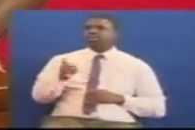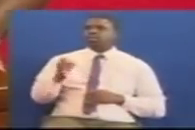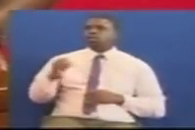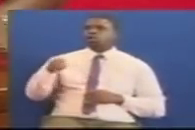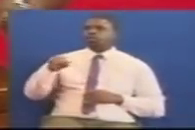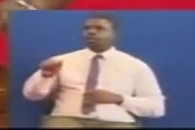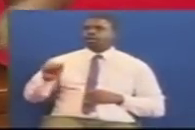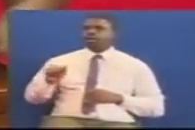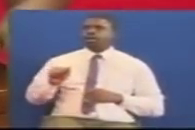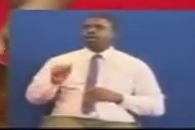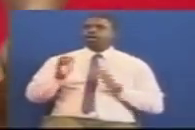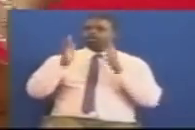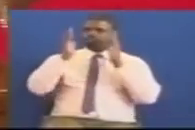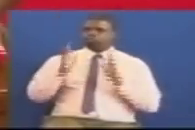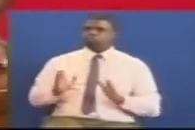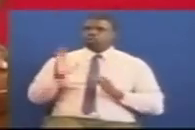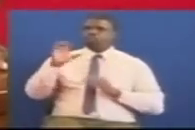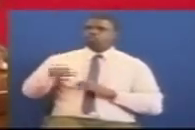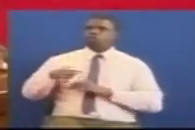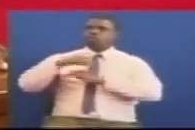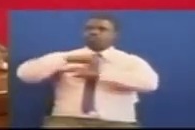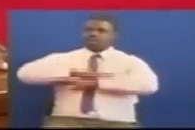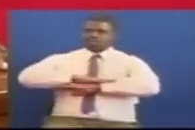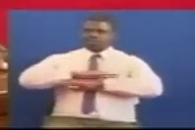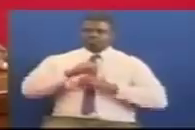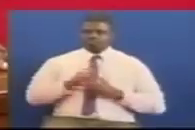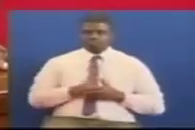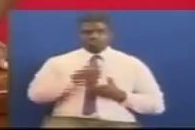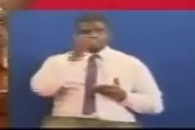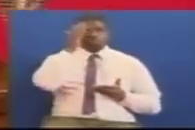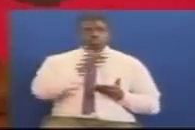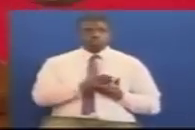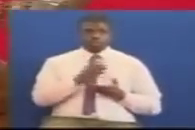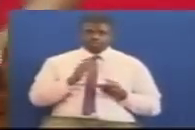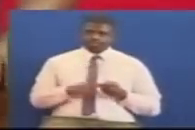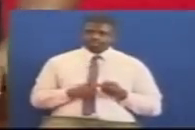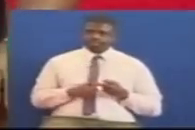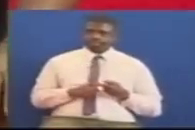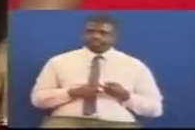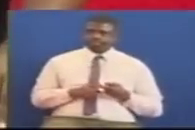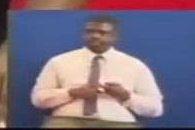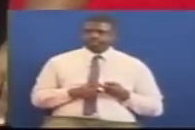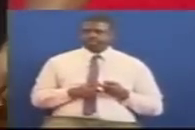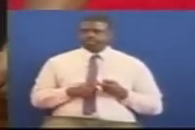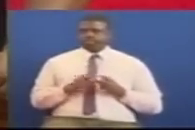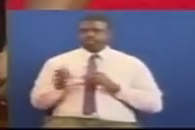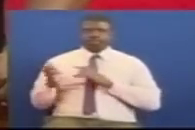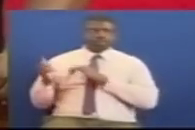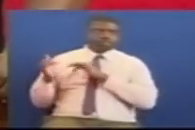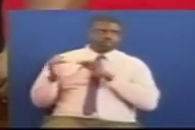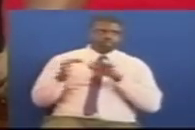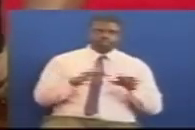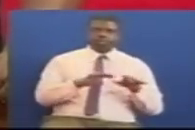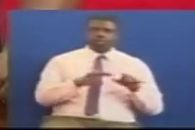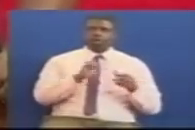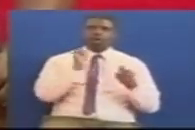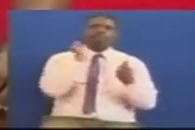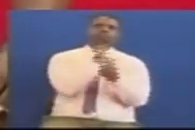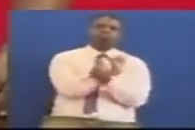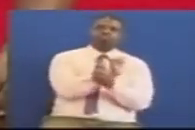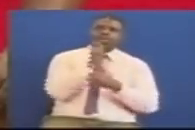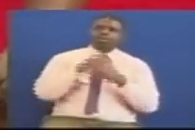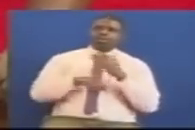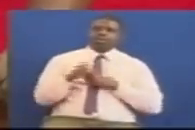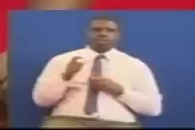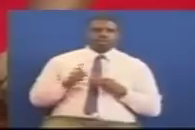mstaafu, kama ifuatavyo. Ni kweli kwamba kuna msongamano wa magereza hasa kwa wafungwa na mahabusu katika